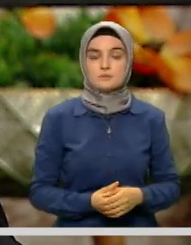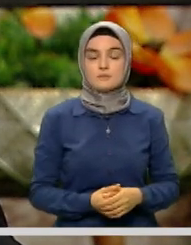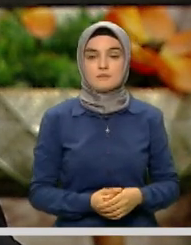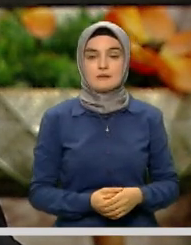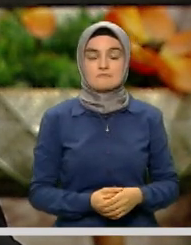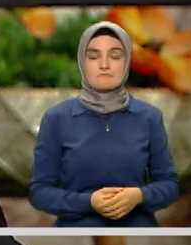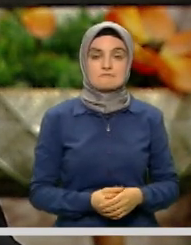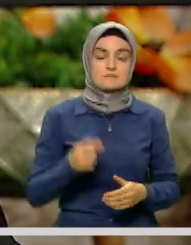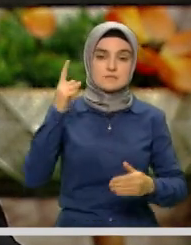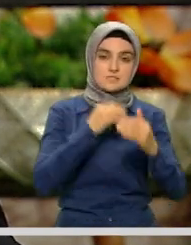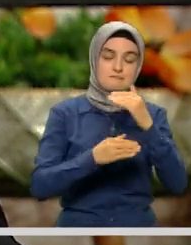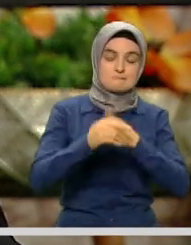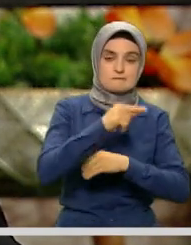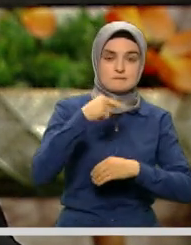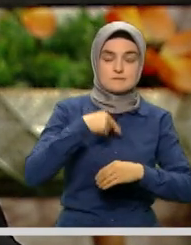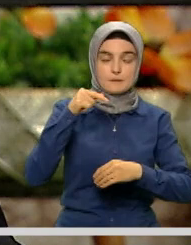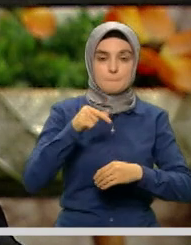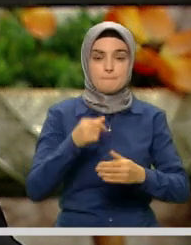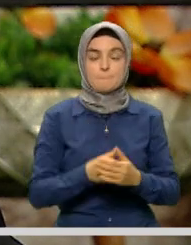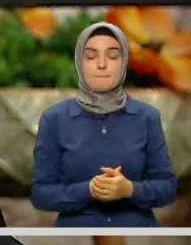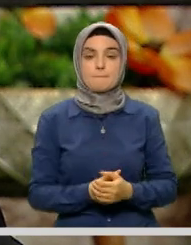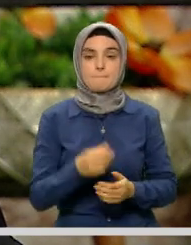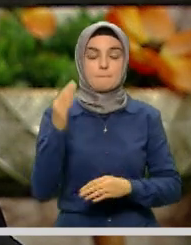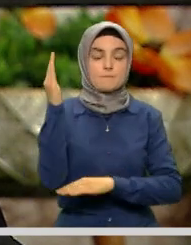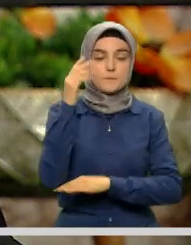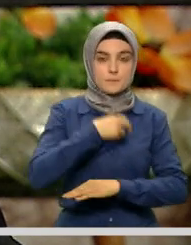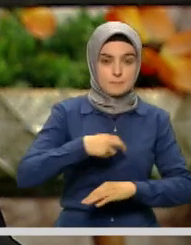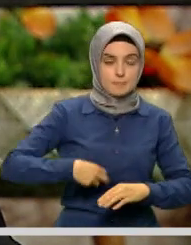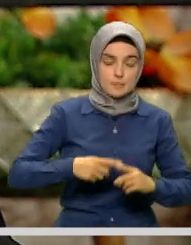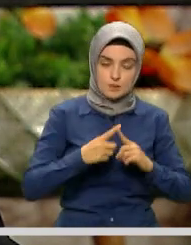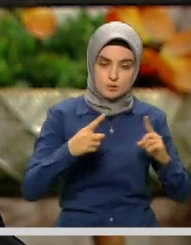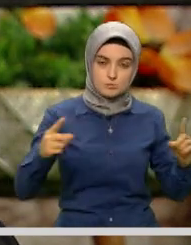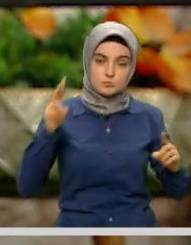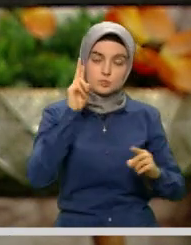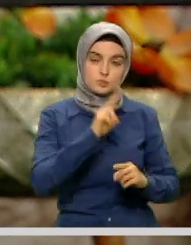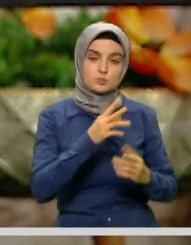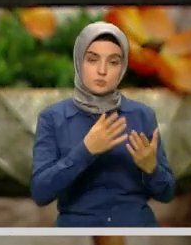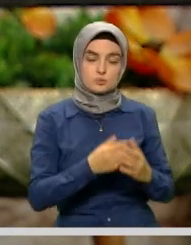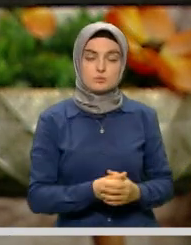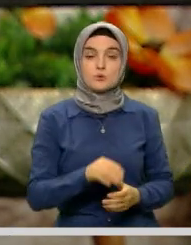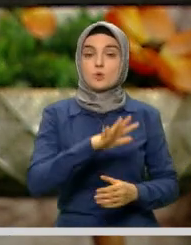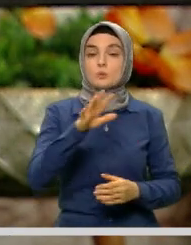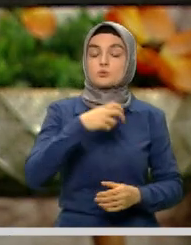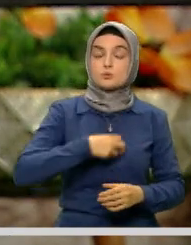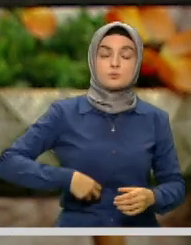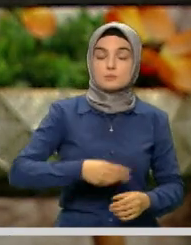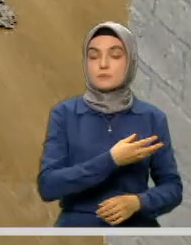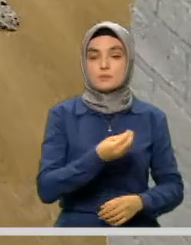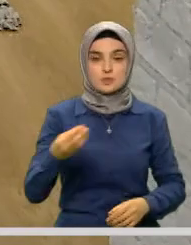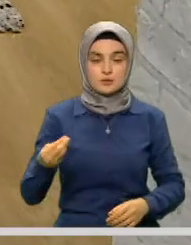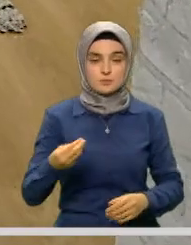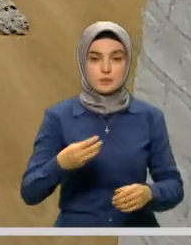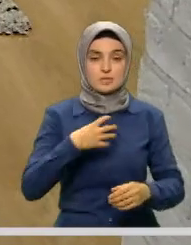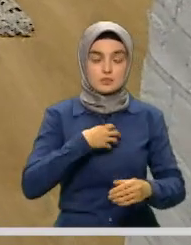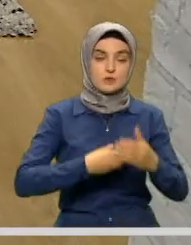Çünkü Allah-u Teala bize bu yolu Adem peygamberden itibaren göstermiş ve bütün peygamberler hep kendine